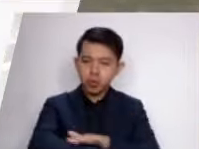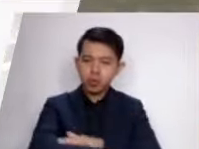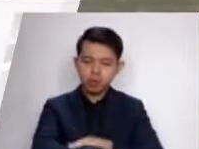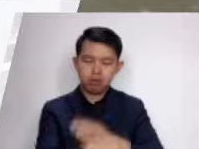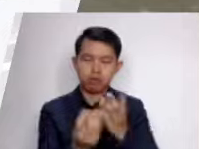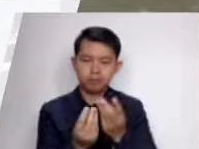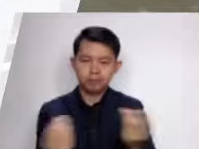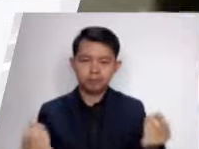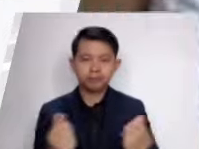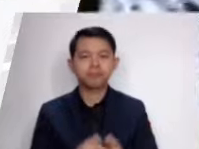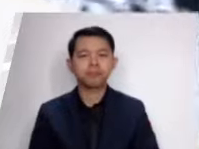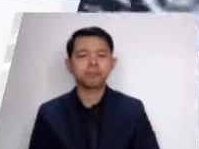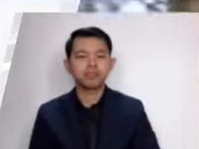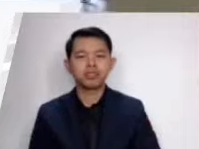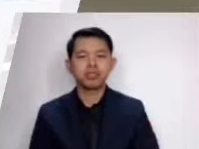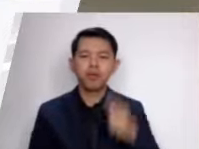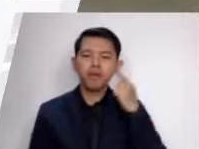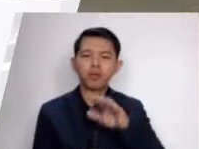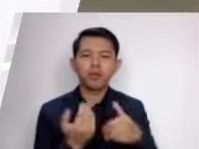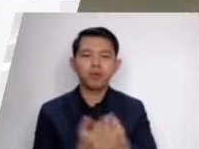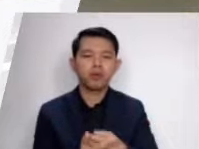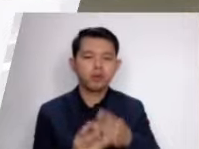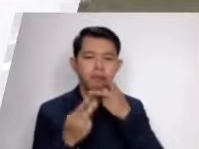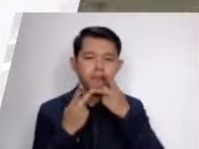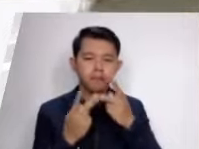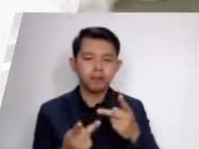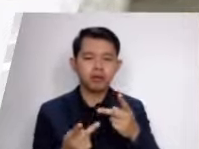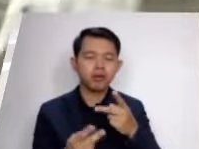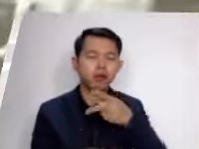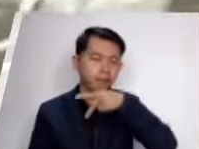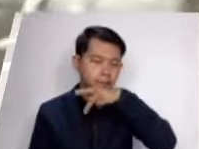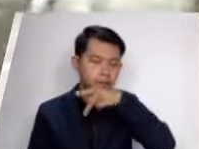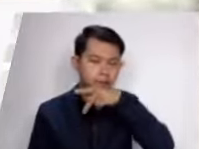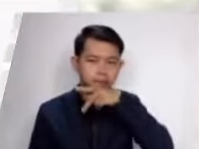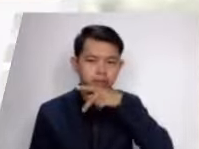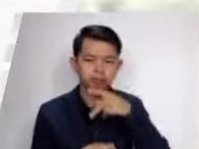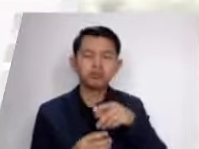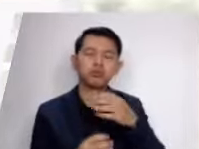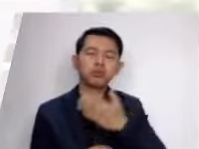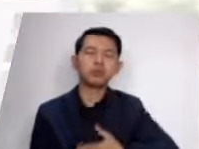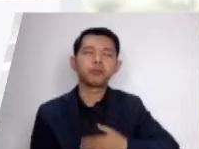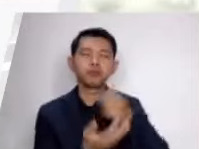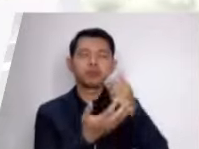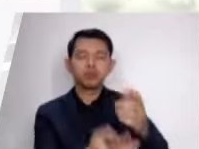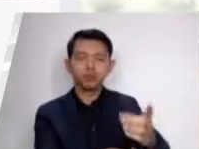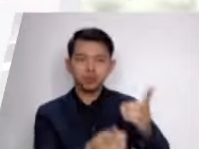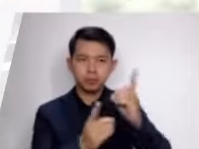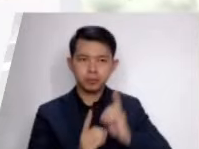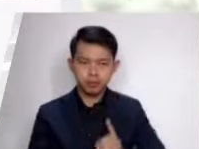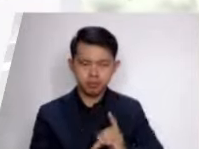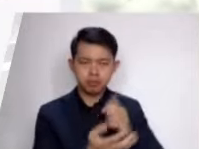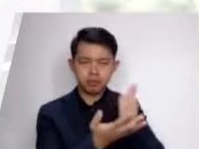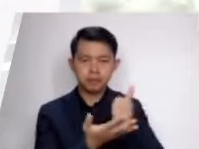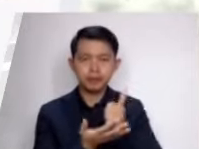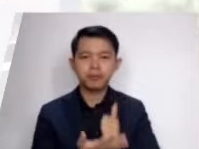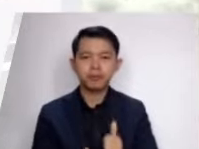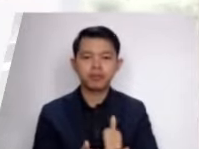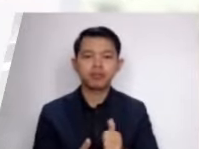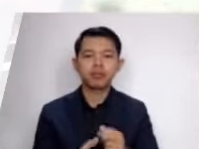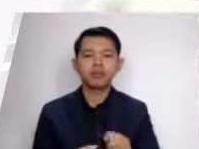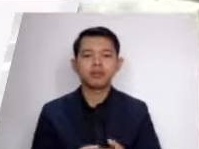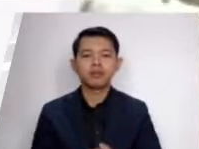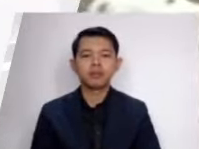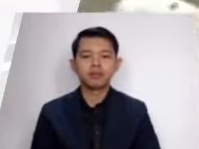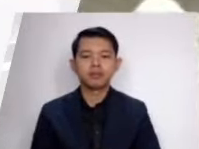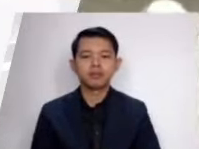mga private nga maghatag sa amon, mag-donate. We've been nga kung sino man na may kabubuton,